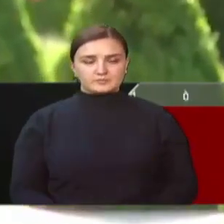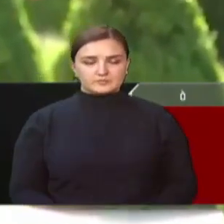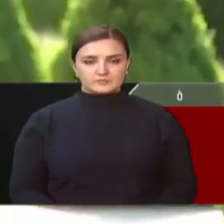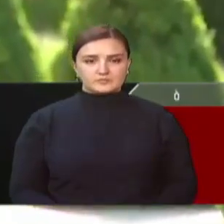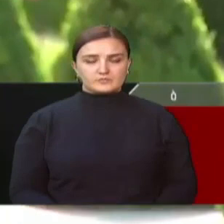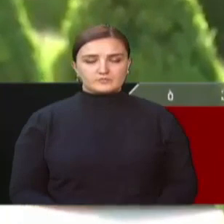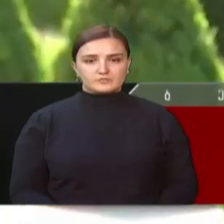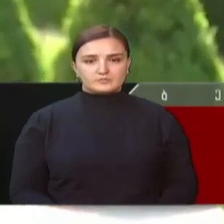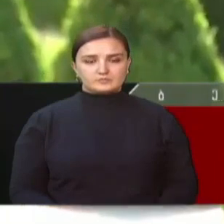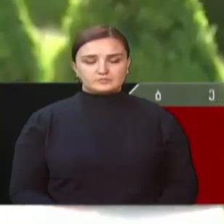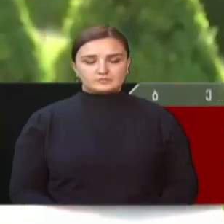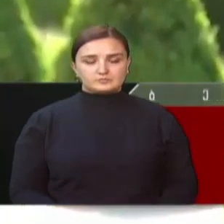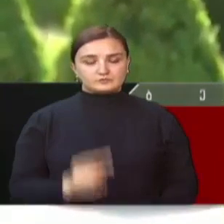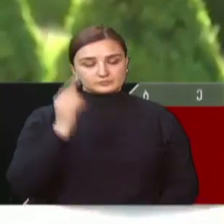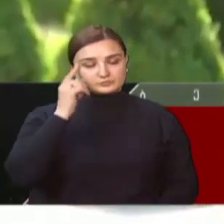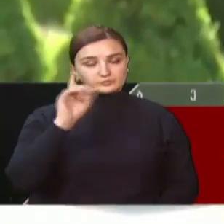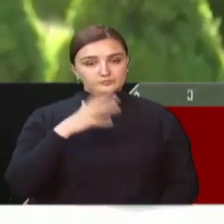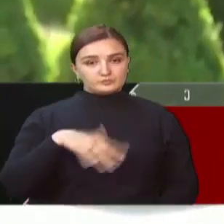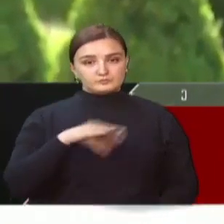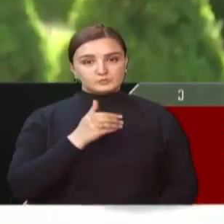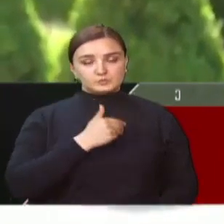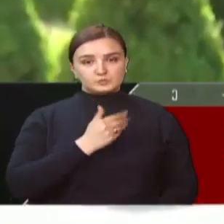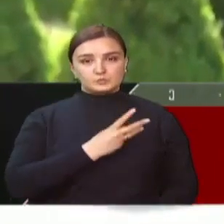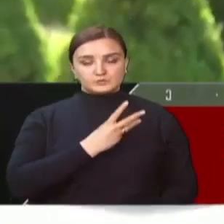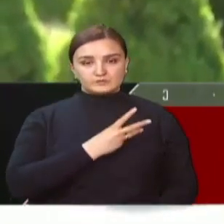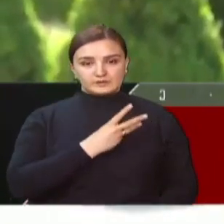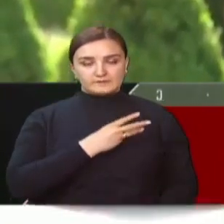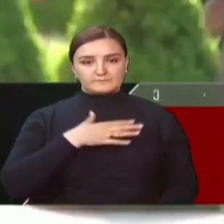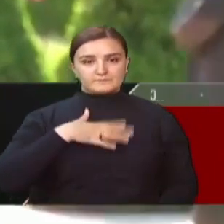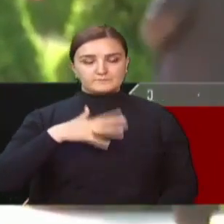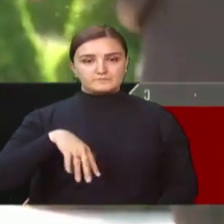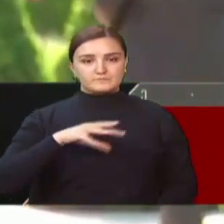რომ ჩვენი სურვილი, ჩვენი ეს